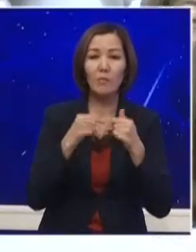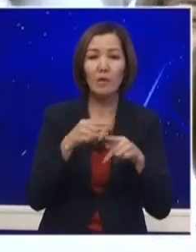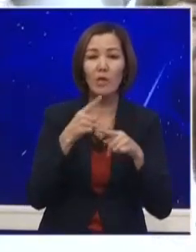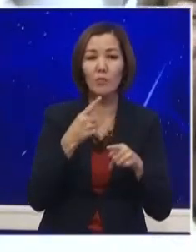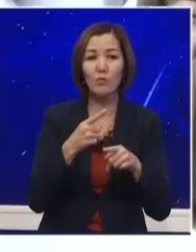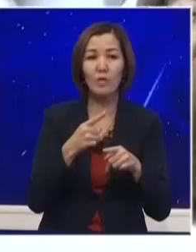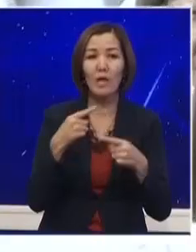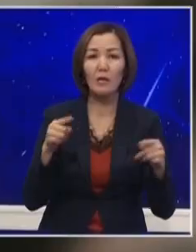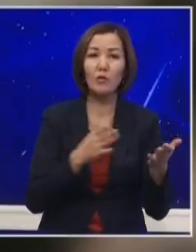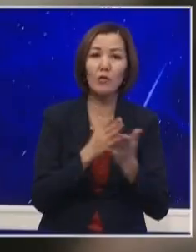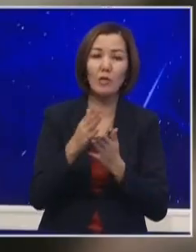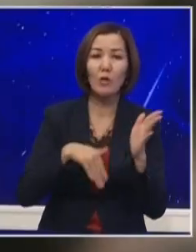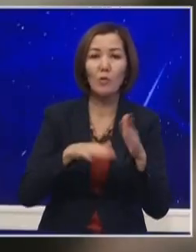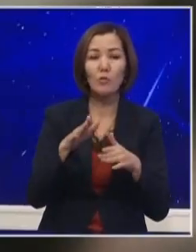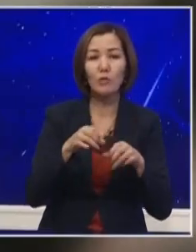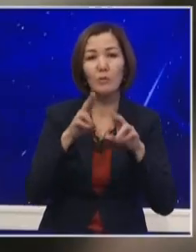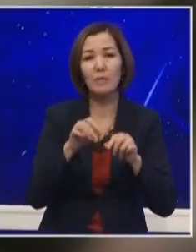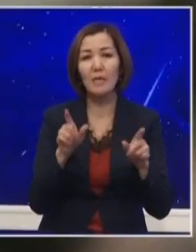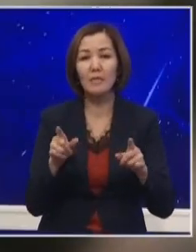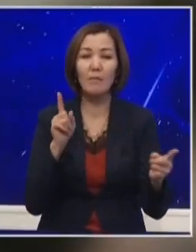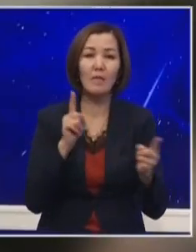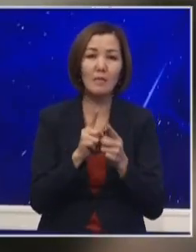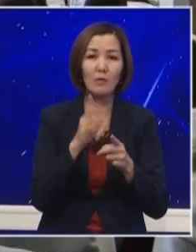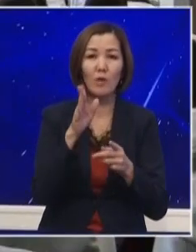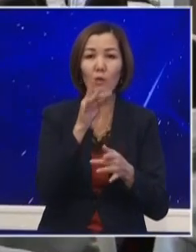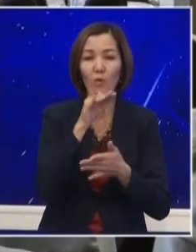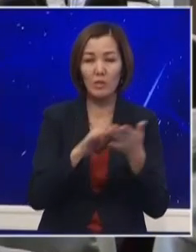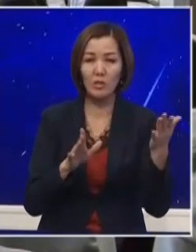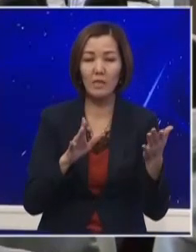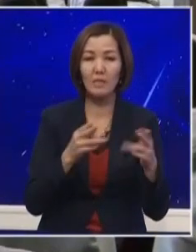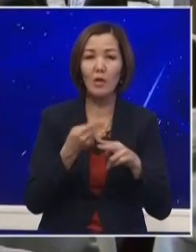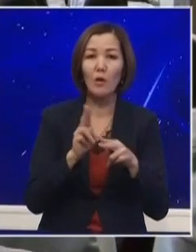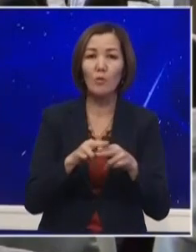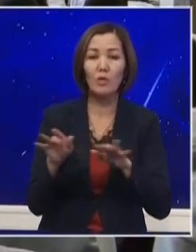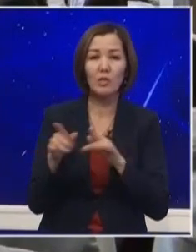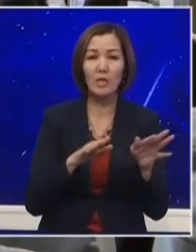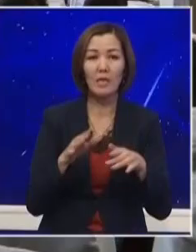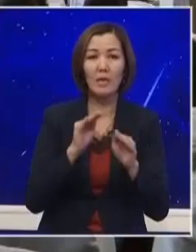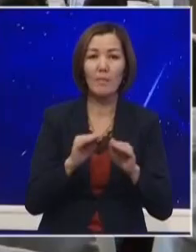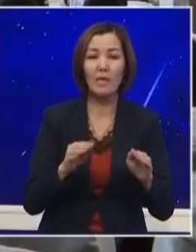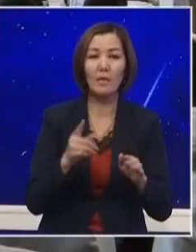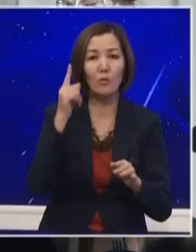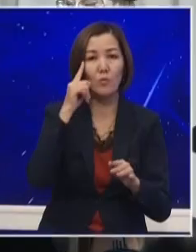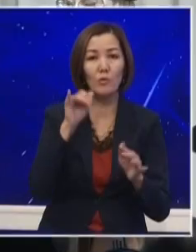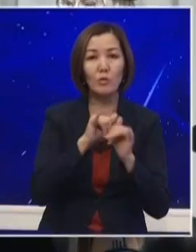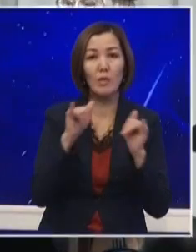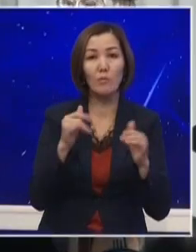түрлі саланың тәжірибелі әрі үздік мамандарымен кездесулер алдағы уақытта да өткізіледі. Себебі мұндай шаралар оқушылардың ой өрісін